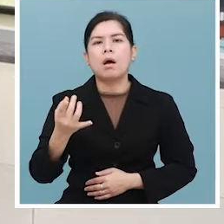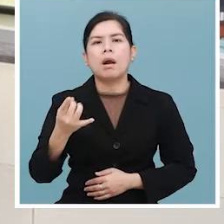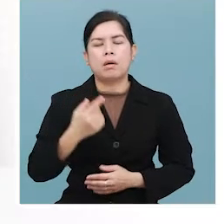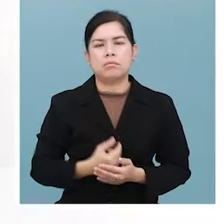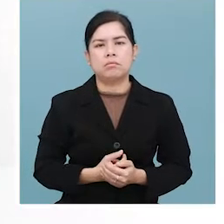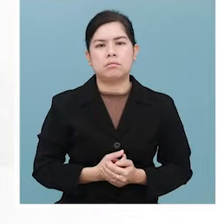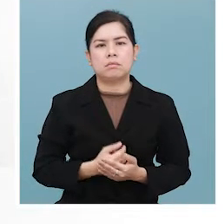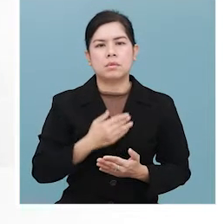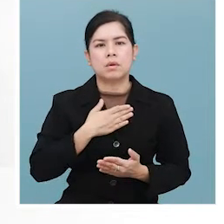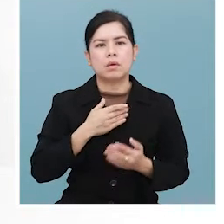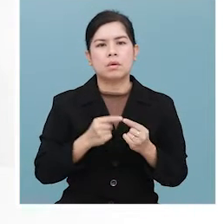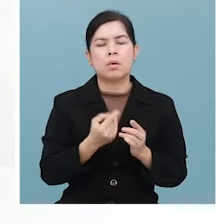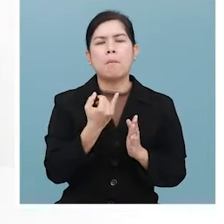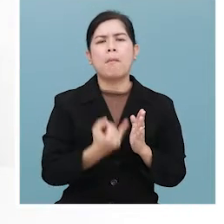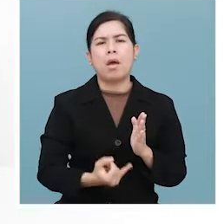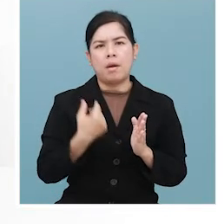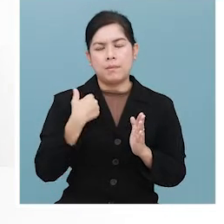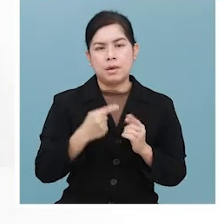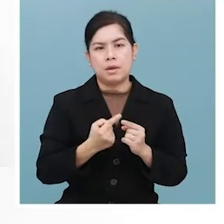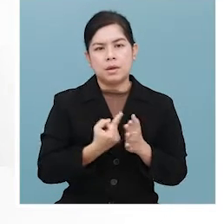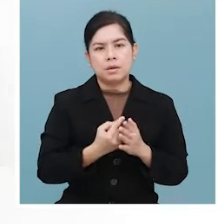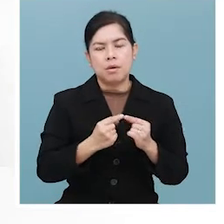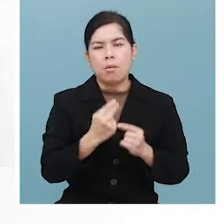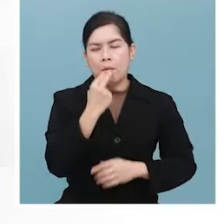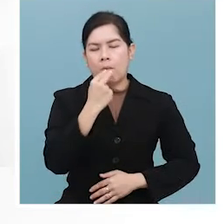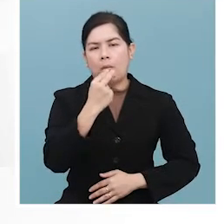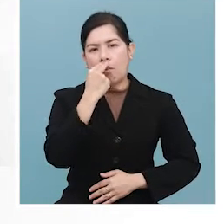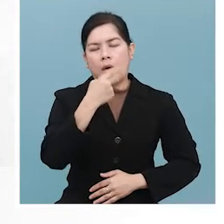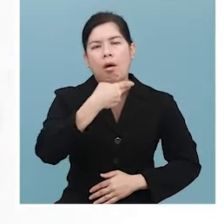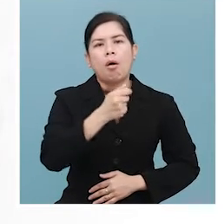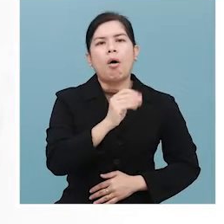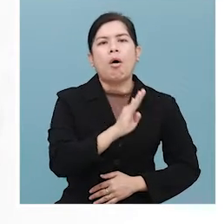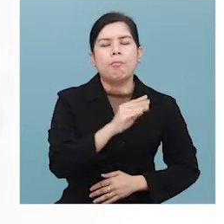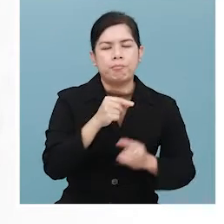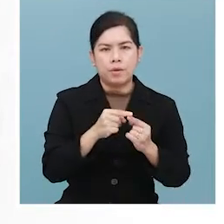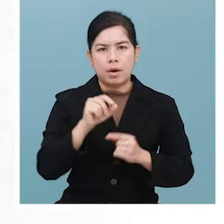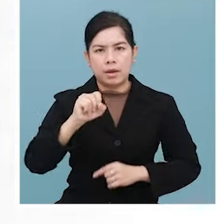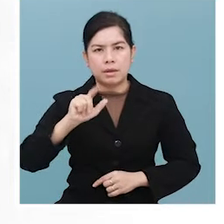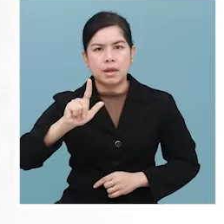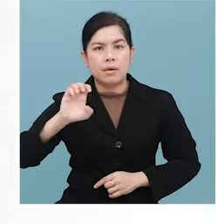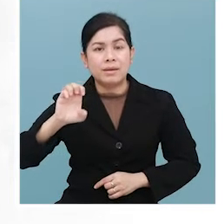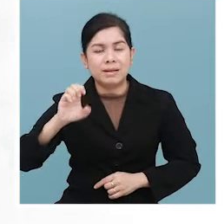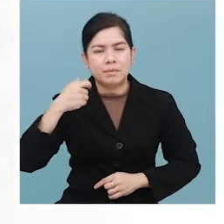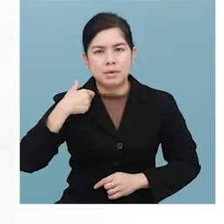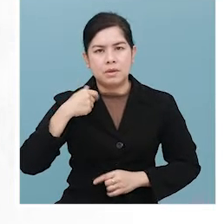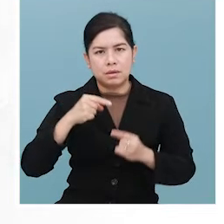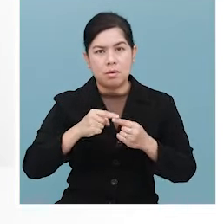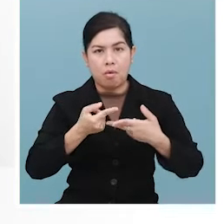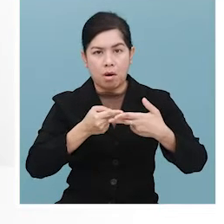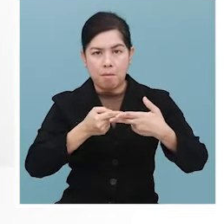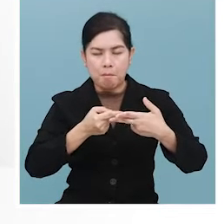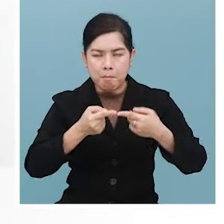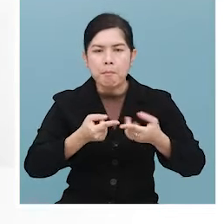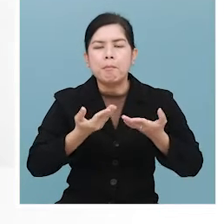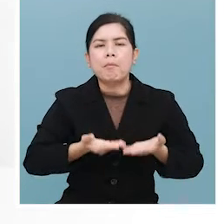พี่ผัดอะเป็นภูมิแพ้เนาะเป็นภูมิแพ้เป็นหอบหืดแล้วก็เป็น SLE ไกลๆไม่ใช่เป็น SLE ระดับหนักอะค่ะ